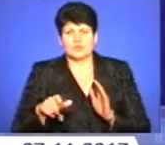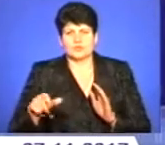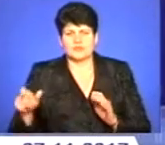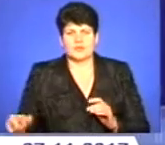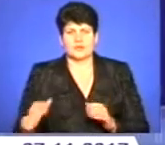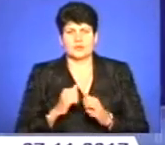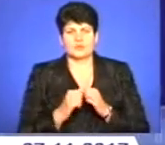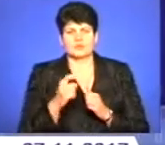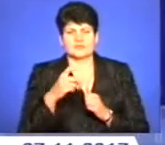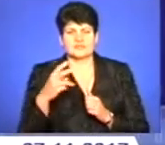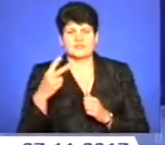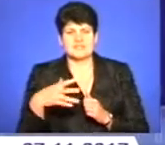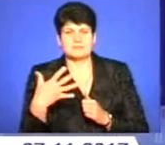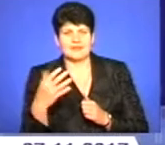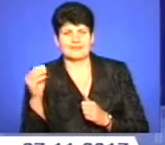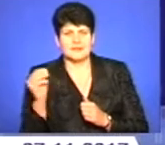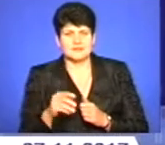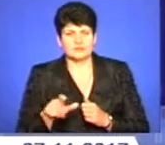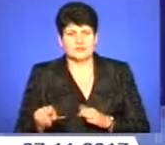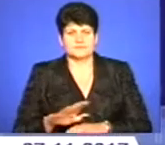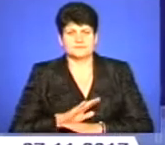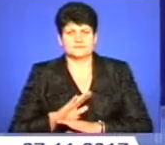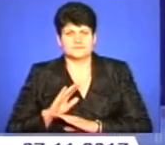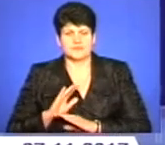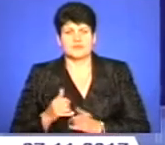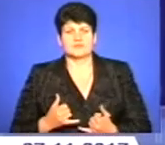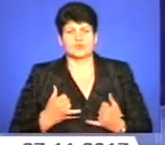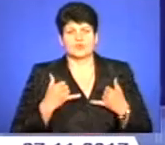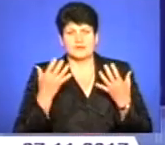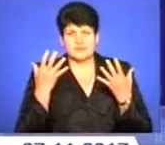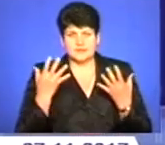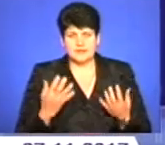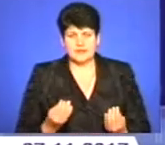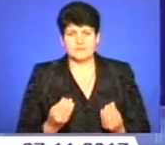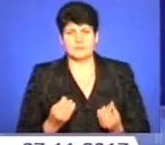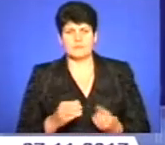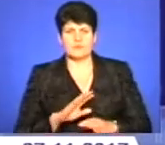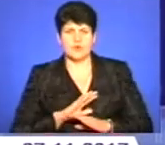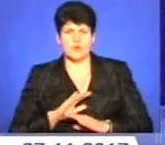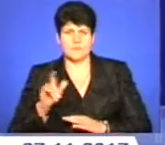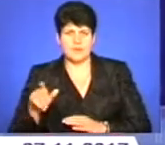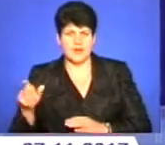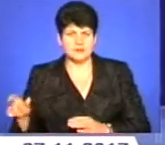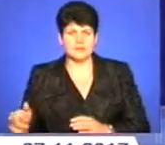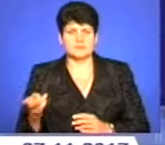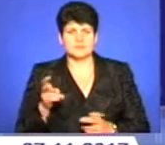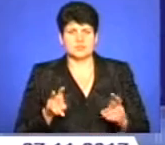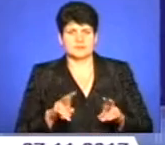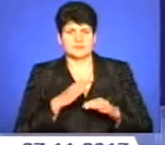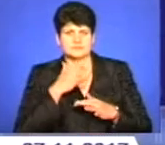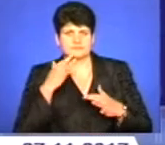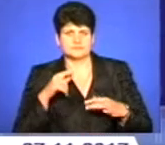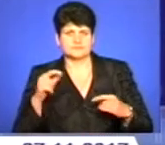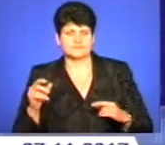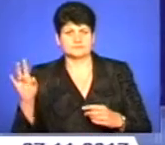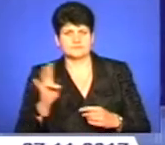– 25 тисяч. У скорботний день вшанувати пам'ять померлих прийшли жителі обласного центру, учнівська та студентська молодь, духовенство